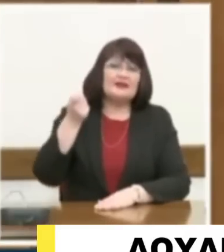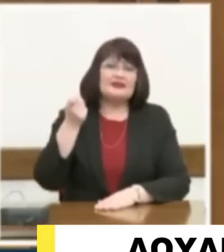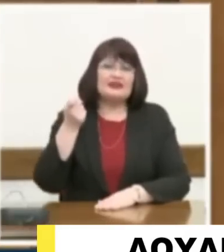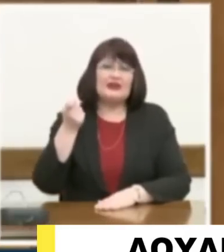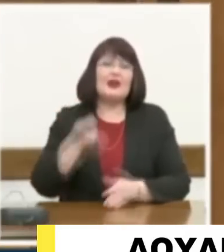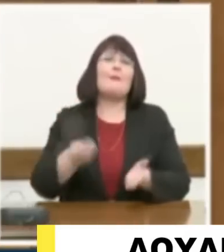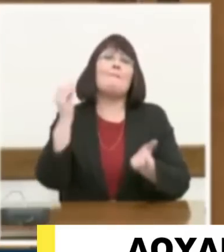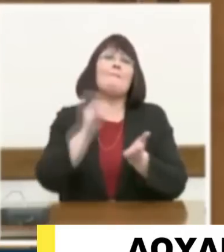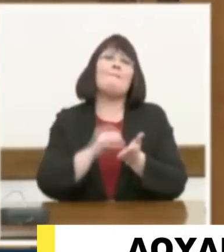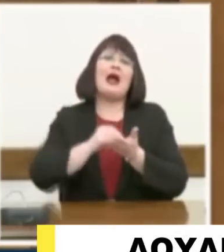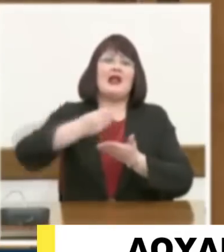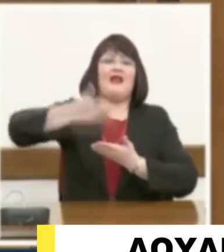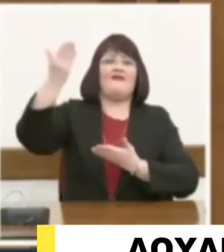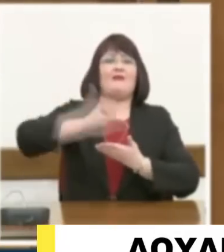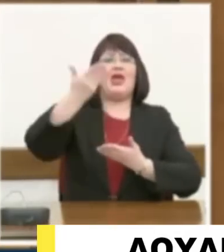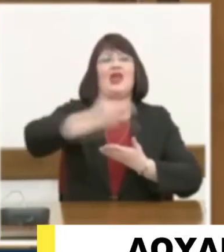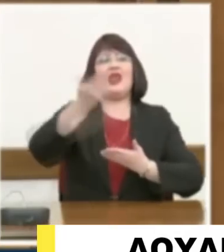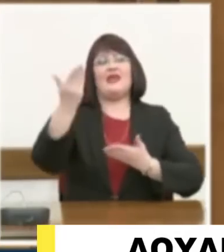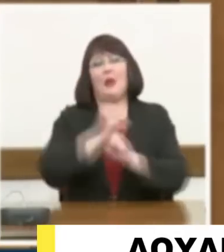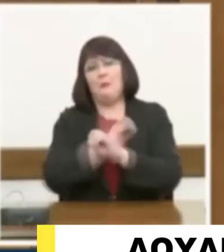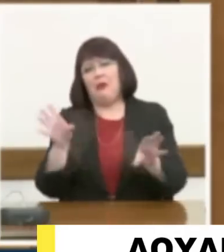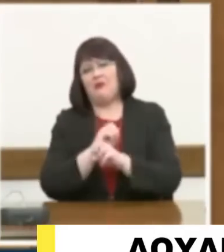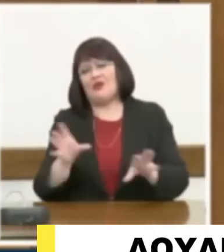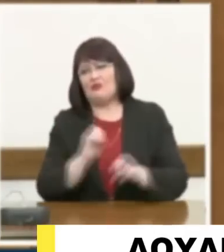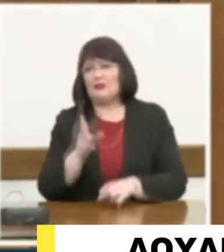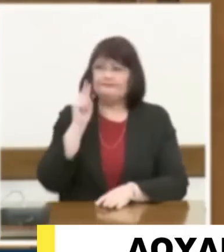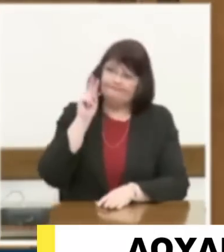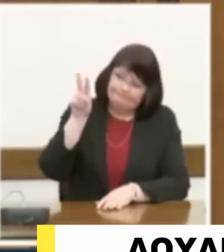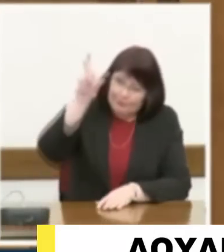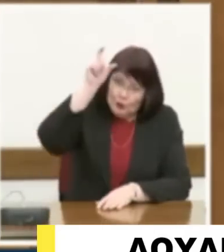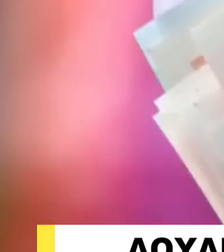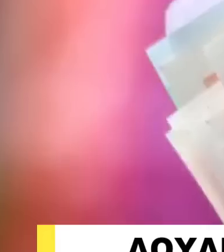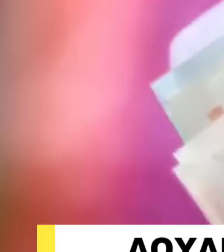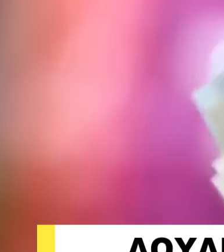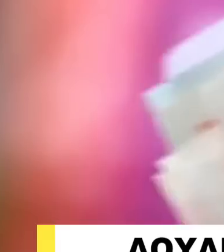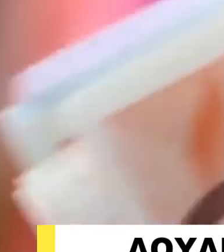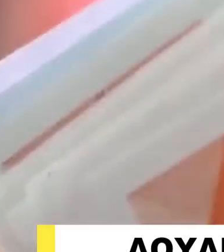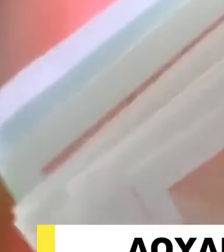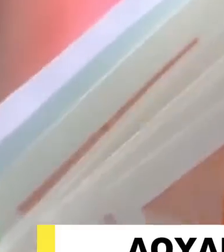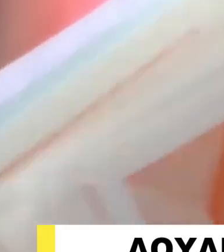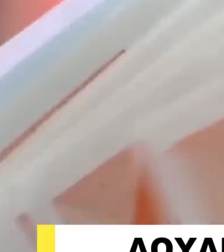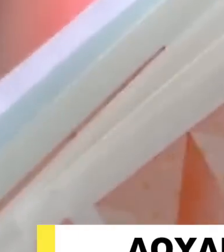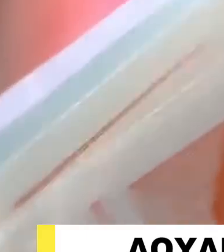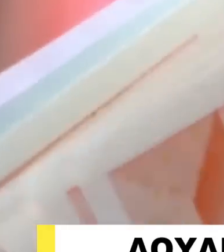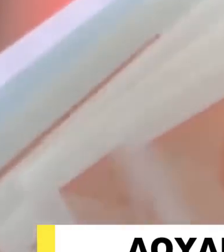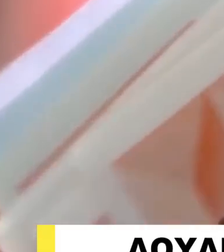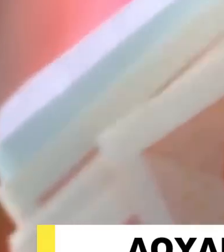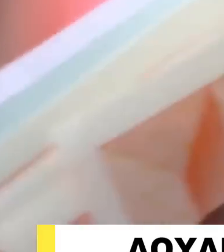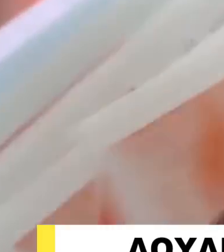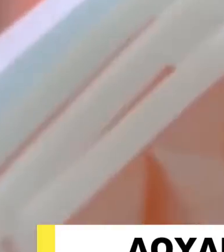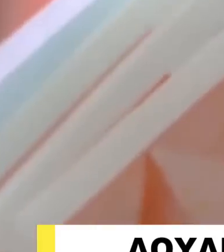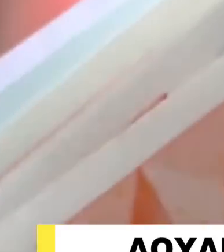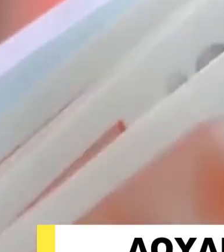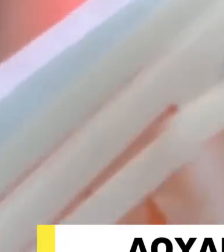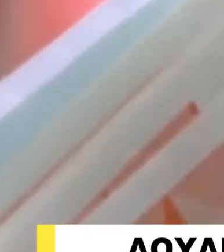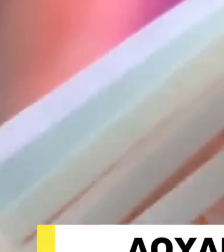για την αύξηση του ορίου συνταξιοδότησης στα 74 χρόνια. Πρόκειται για το άρθρο 61 το οποίο πέρασε